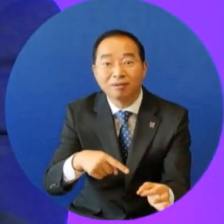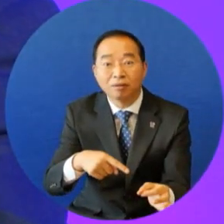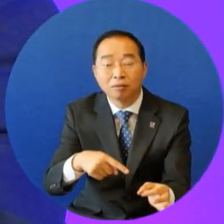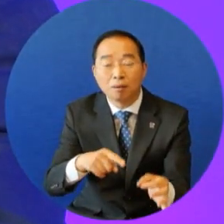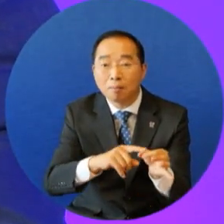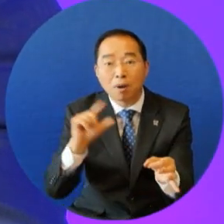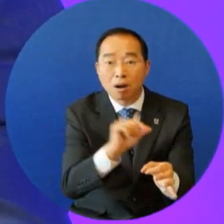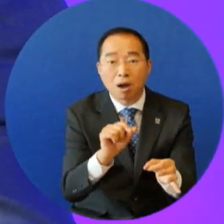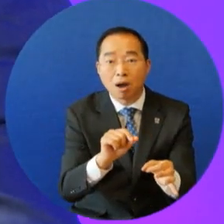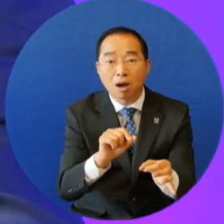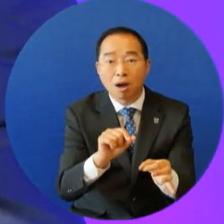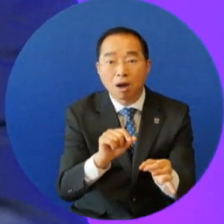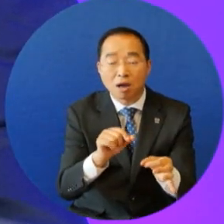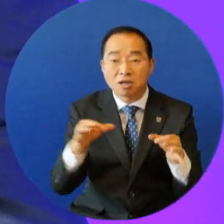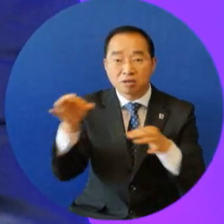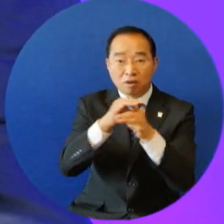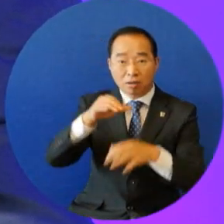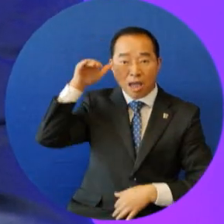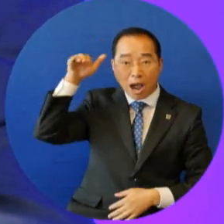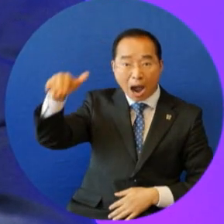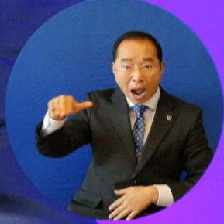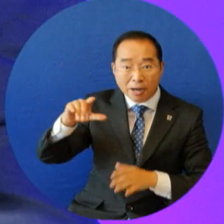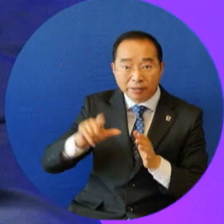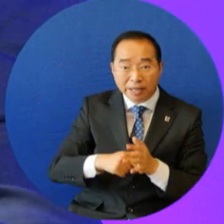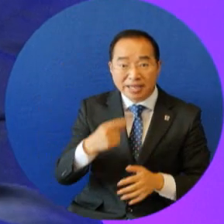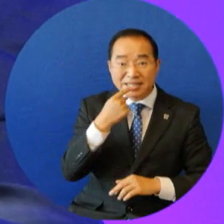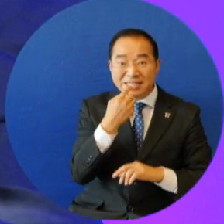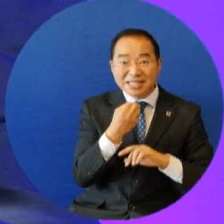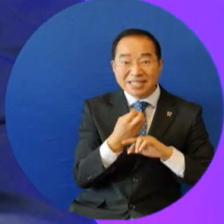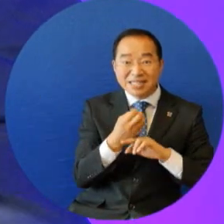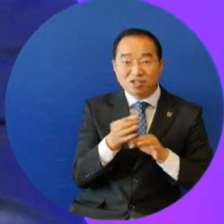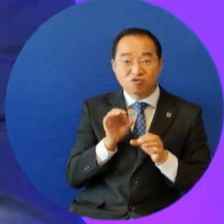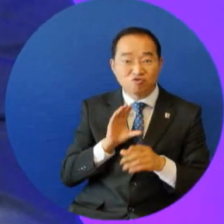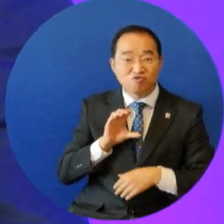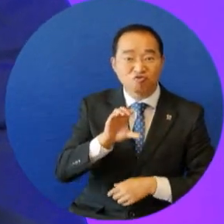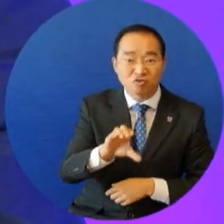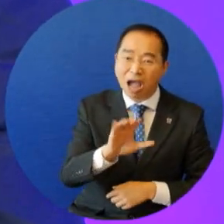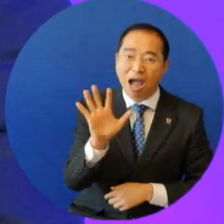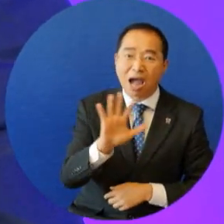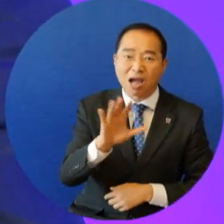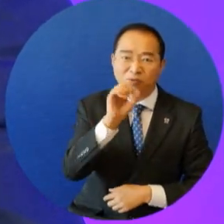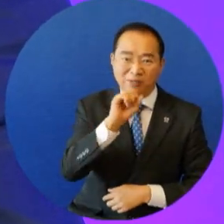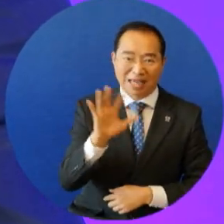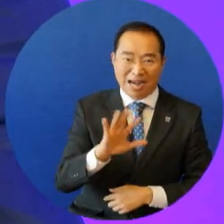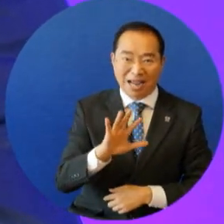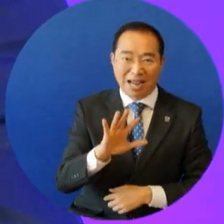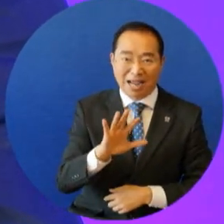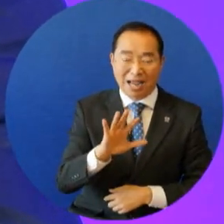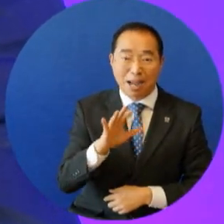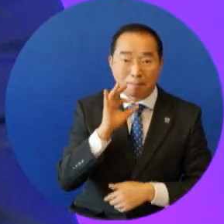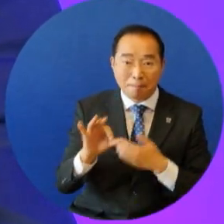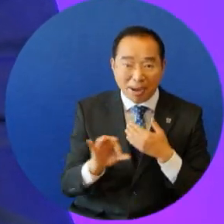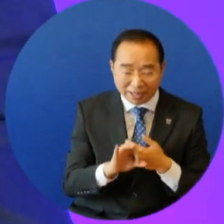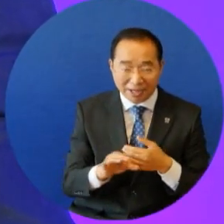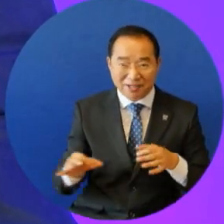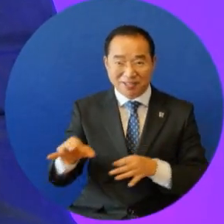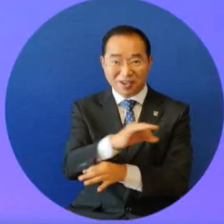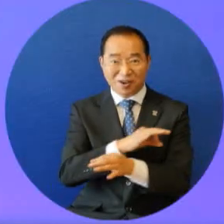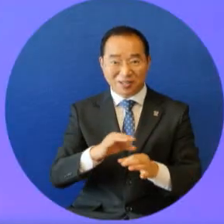침체 시에는 은에 대한 투자를 사실은 하면 안 돼요. 그런데 또 재밌는